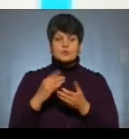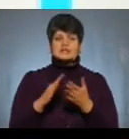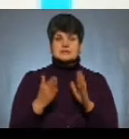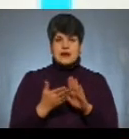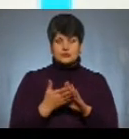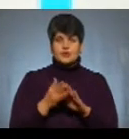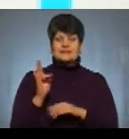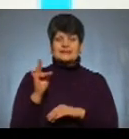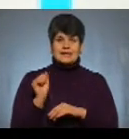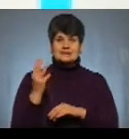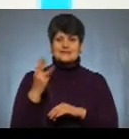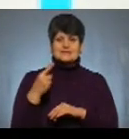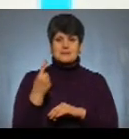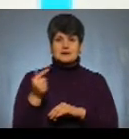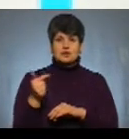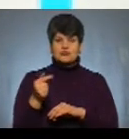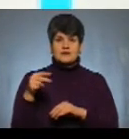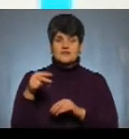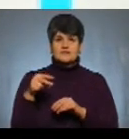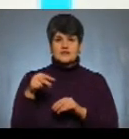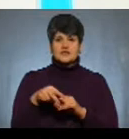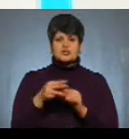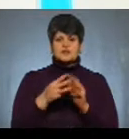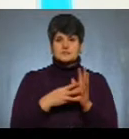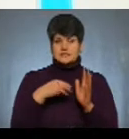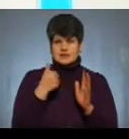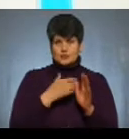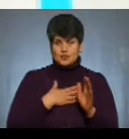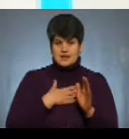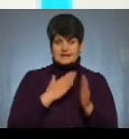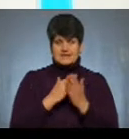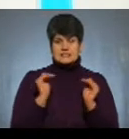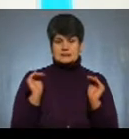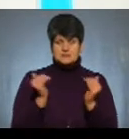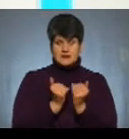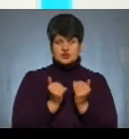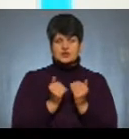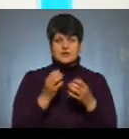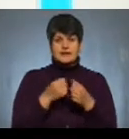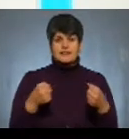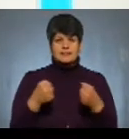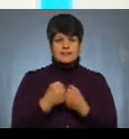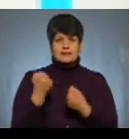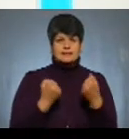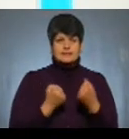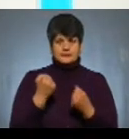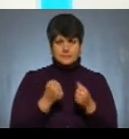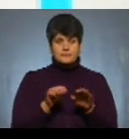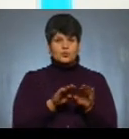то станом на 31 грудня за 2018 рік в нас, в принципі, йде зниження дорожньо-транспортні пригоди